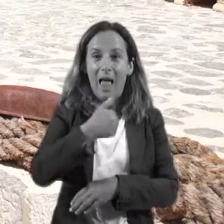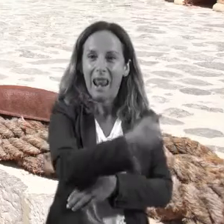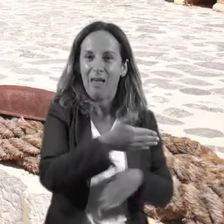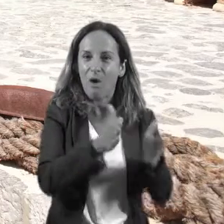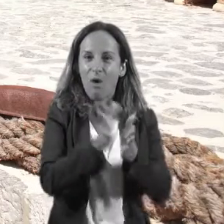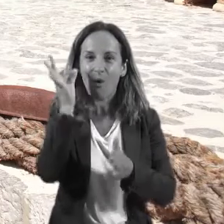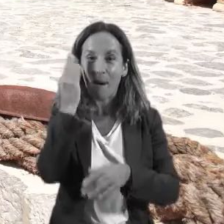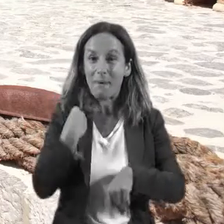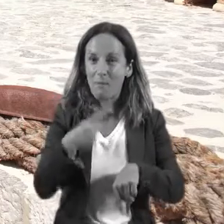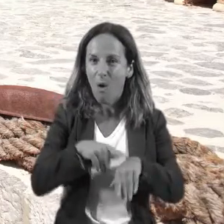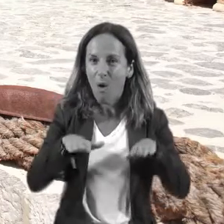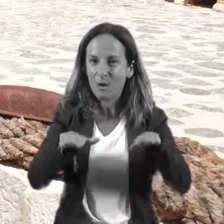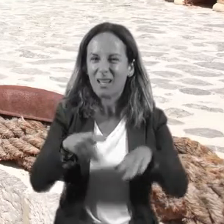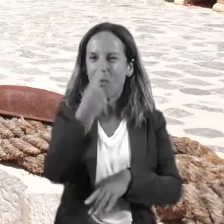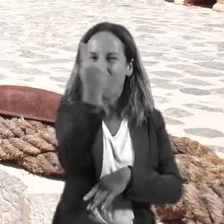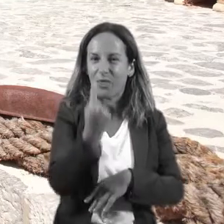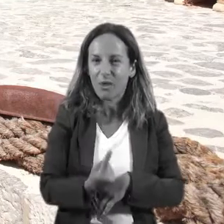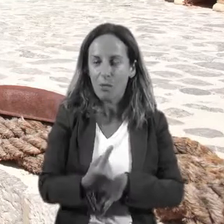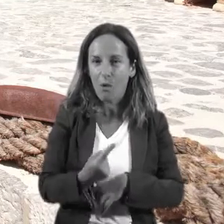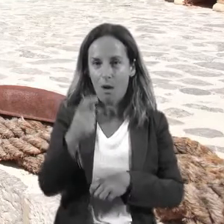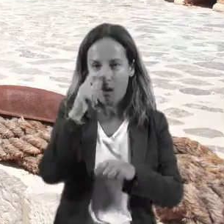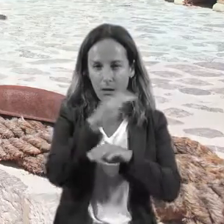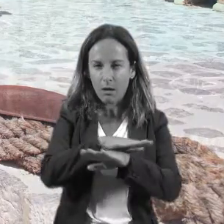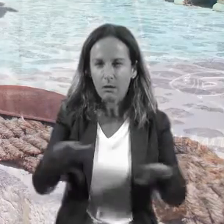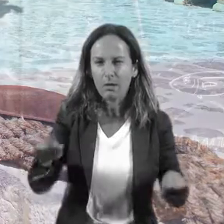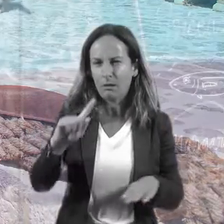i ella fa aquests dibuixos que són els...